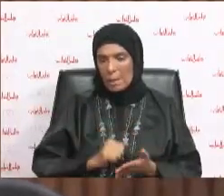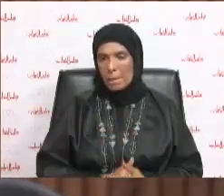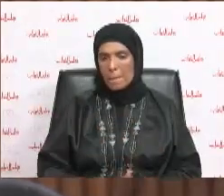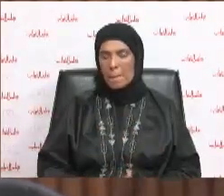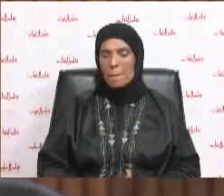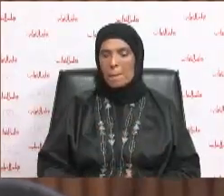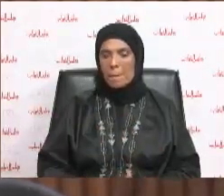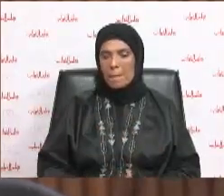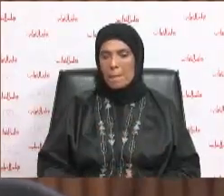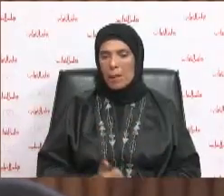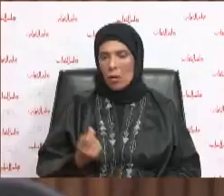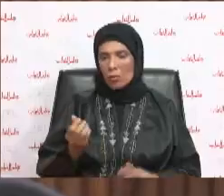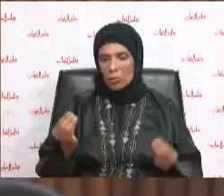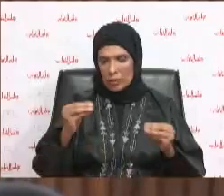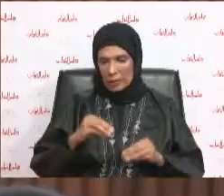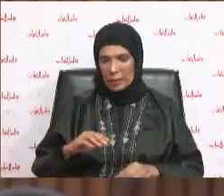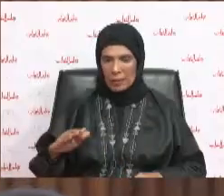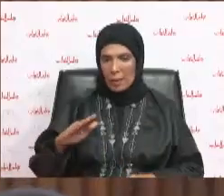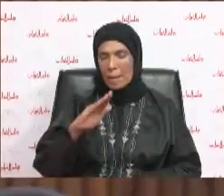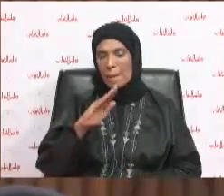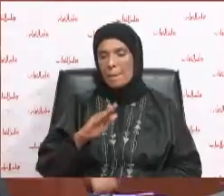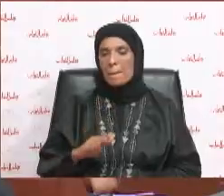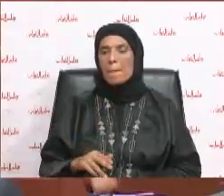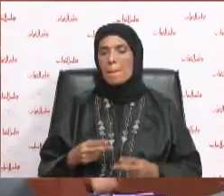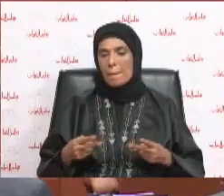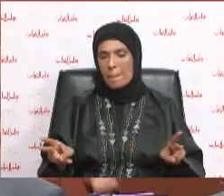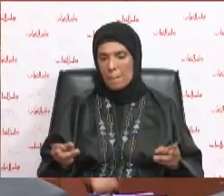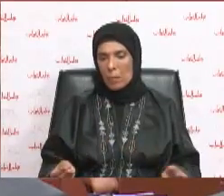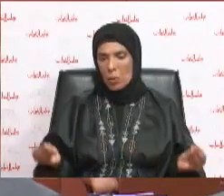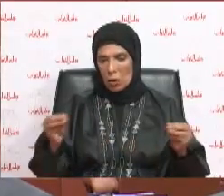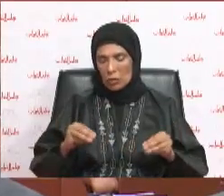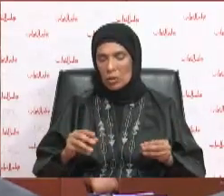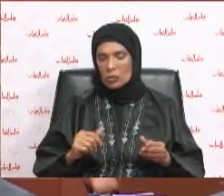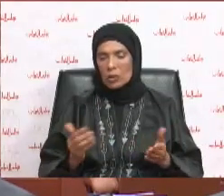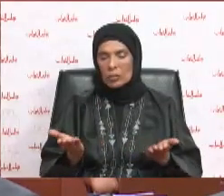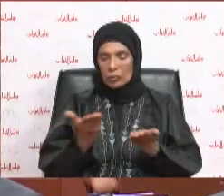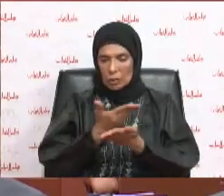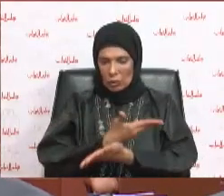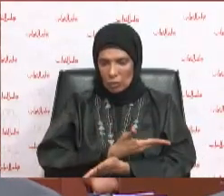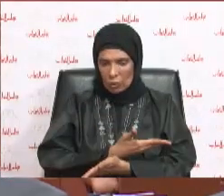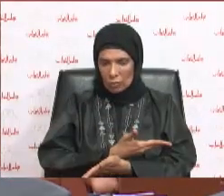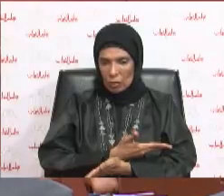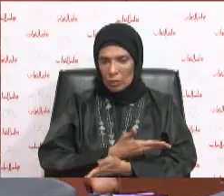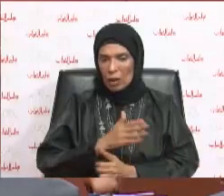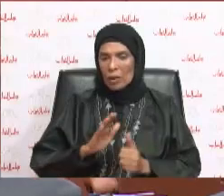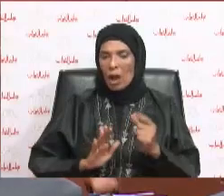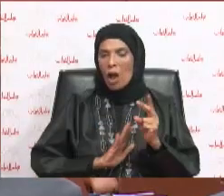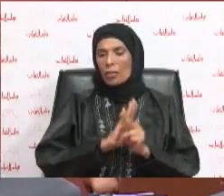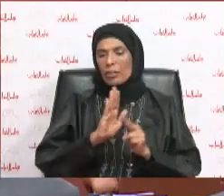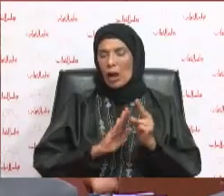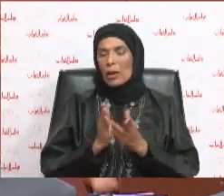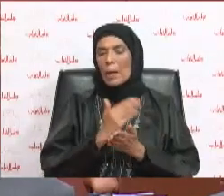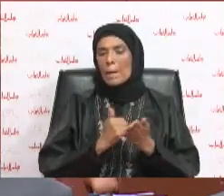يعتبر مدخول حق هذه الطيران، ولذلك احنا نتفق على زياده مثل هذه الاتفاقيات اللي قد تؤثر اقتصاديا